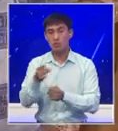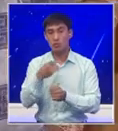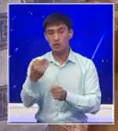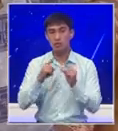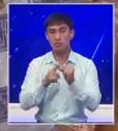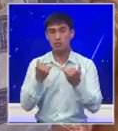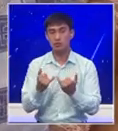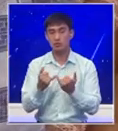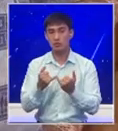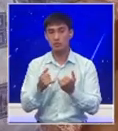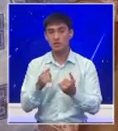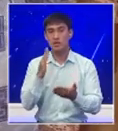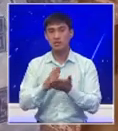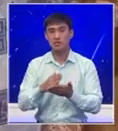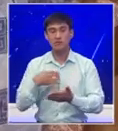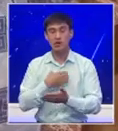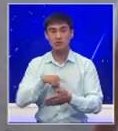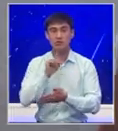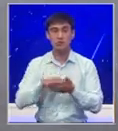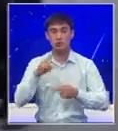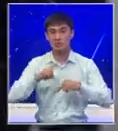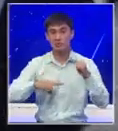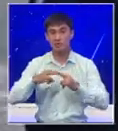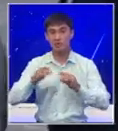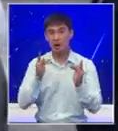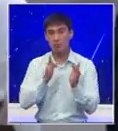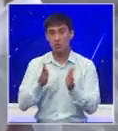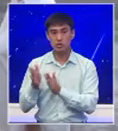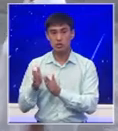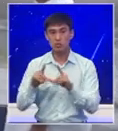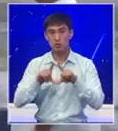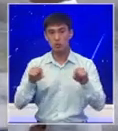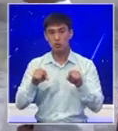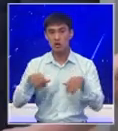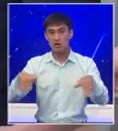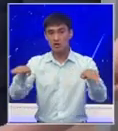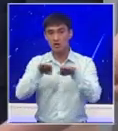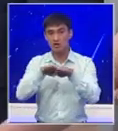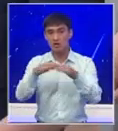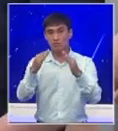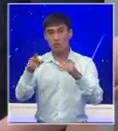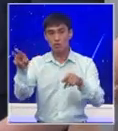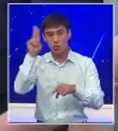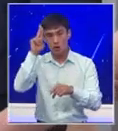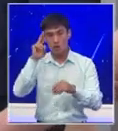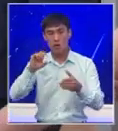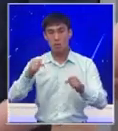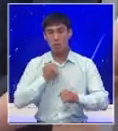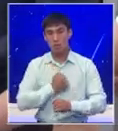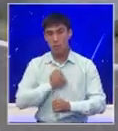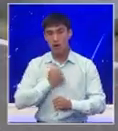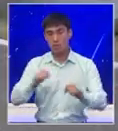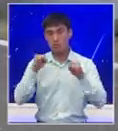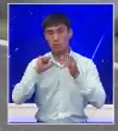словам, сегодня остро стоит вопрос необходимости строительства общежития при школе, крытого туалета, бани, актового и спортивного зала, а